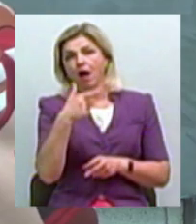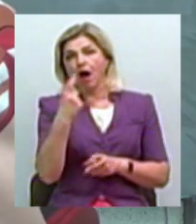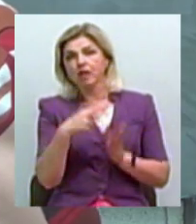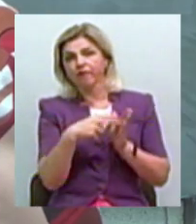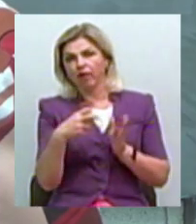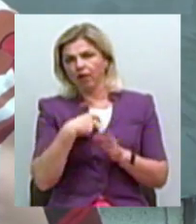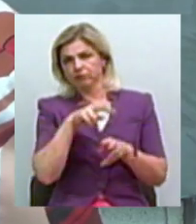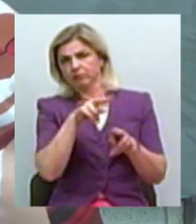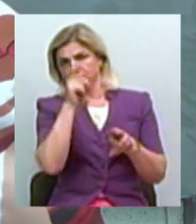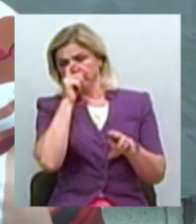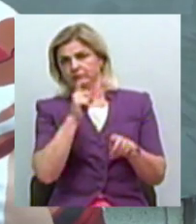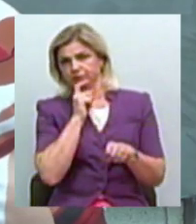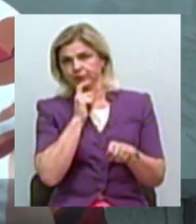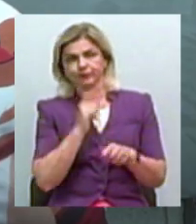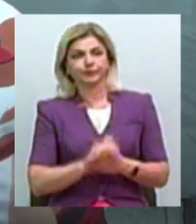відбувається.